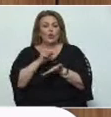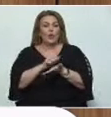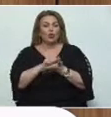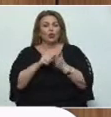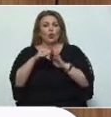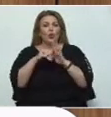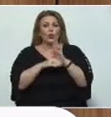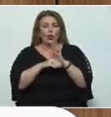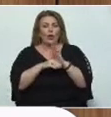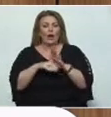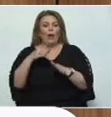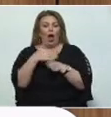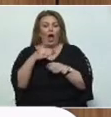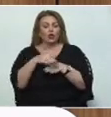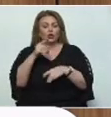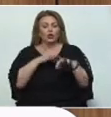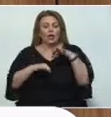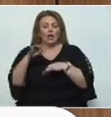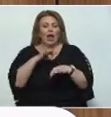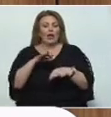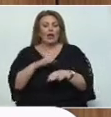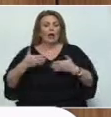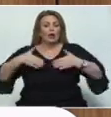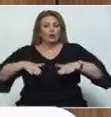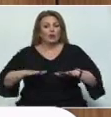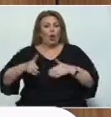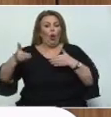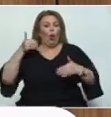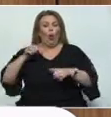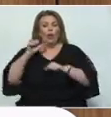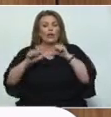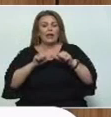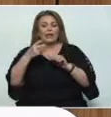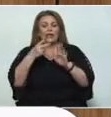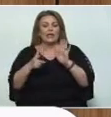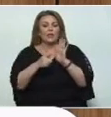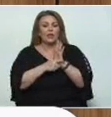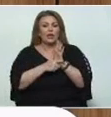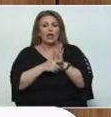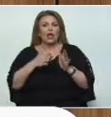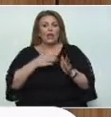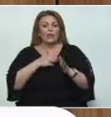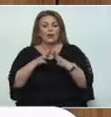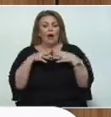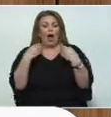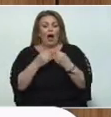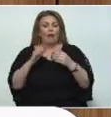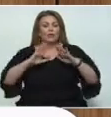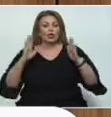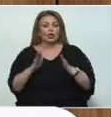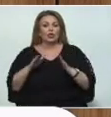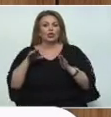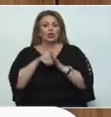üzrə biz ardıcıl layihələr həyata keçirdirik və ötən il 27 bizim ailəmizdə bu kiçik